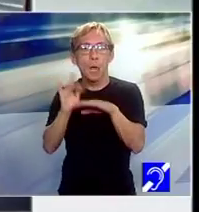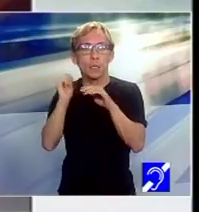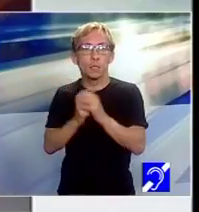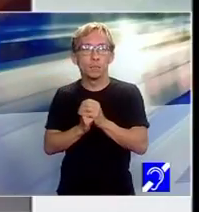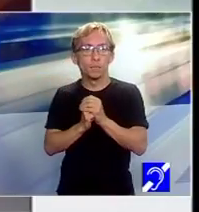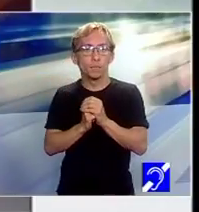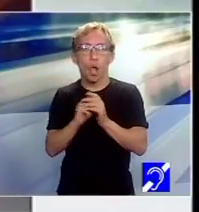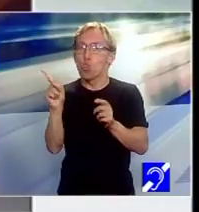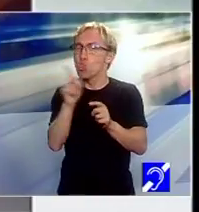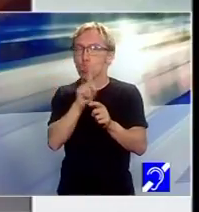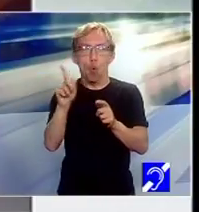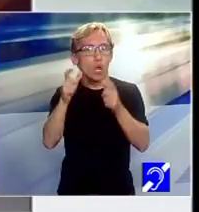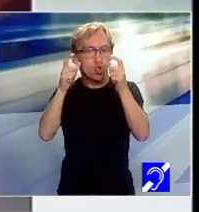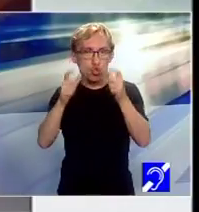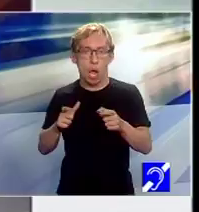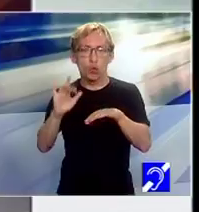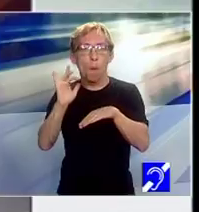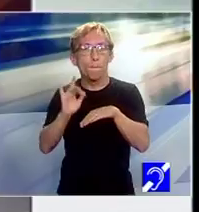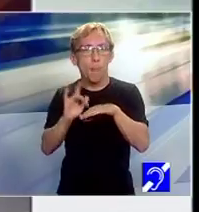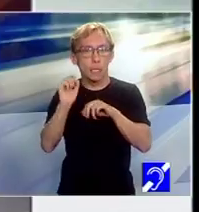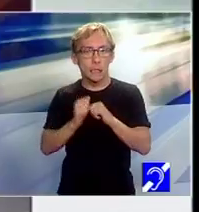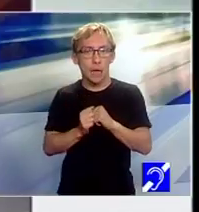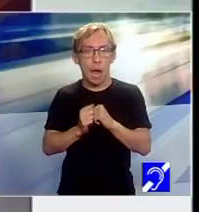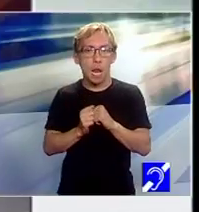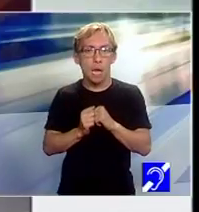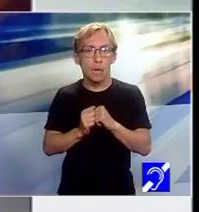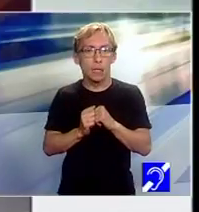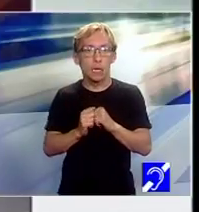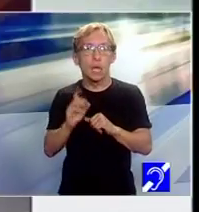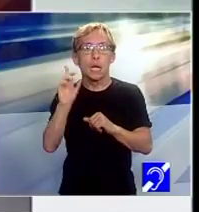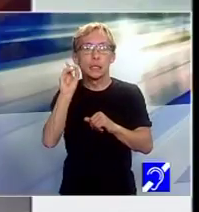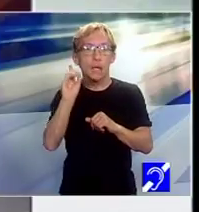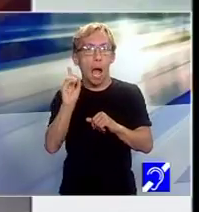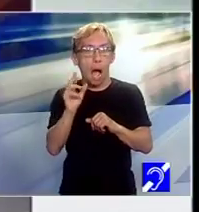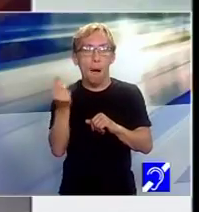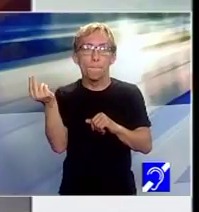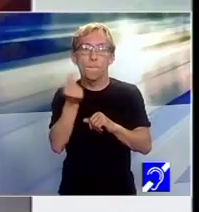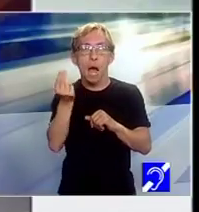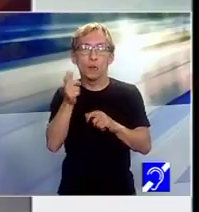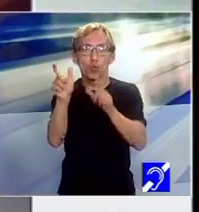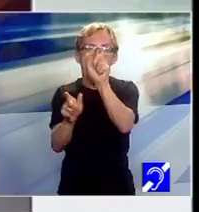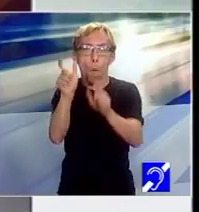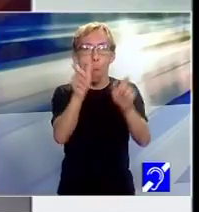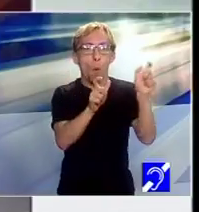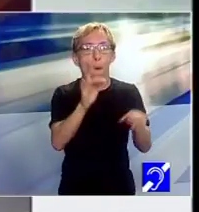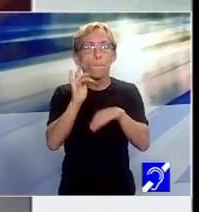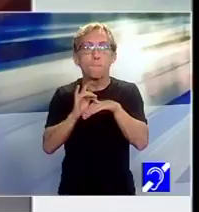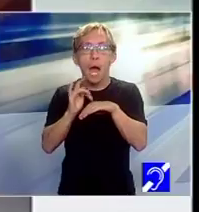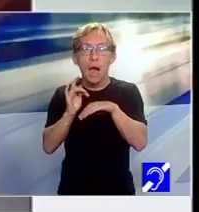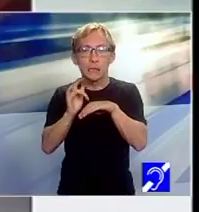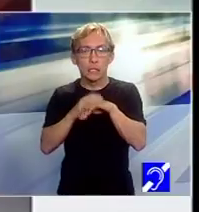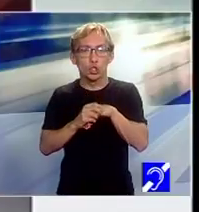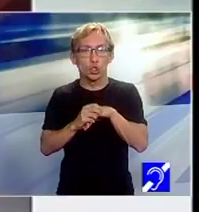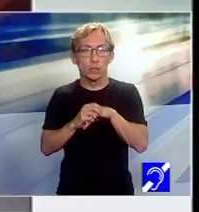Nu este centru medical, dar să știți că pentru medici, vedeți că avem foarte mulți